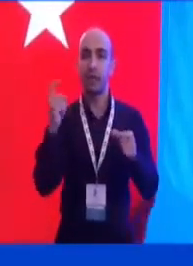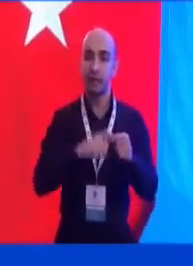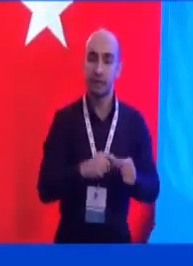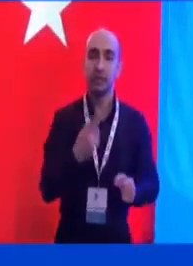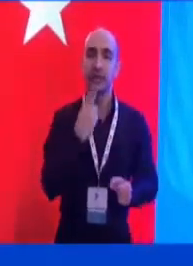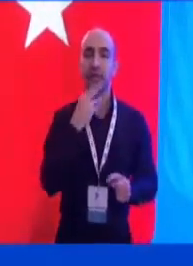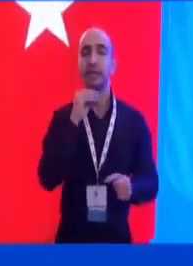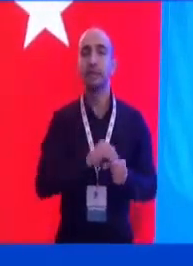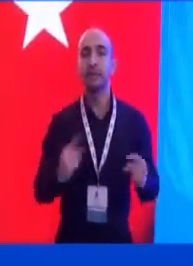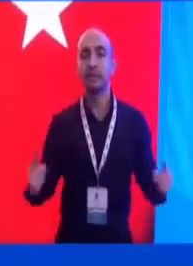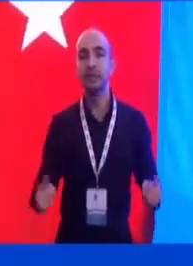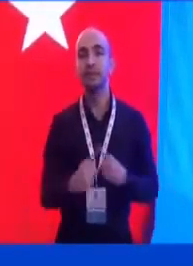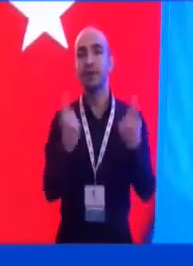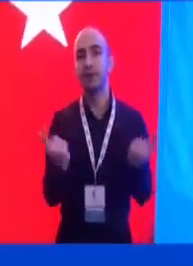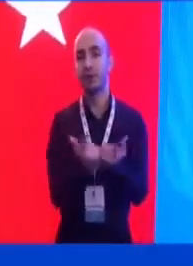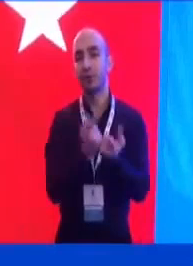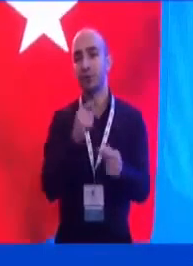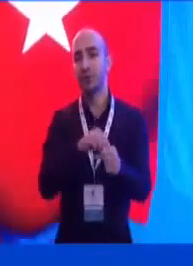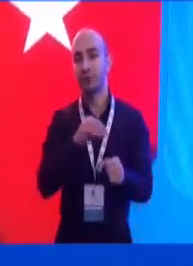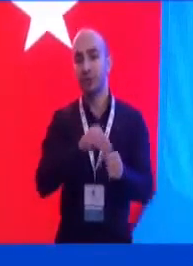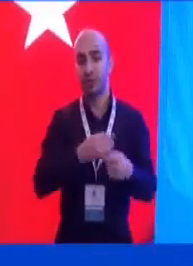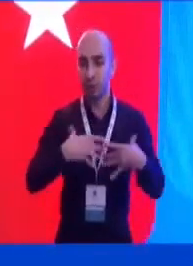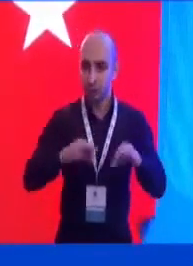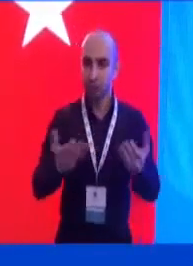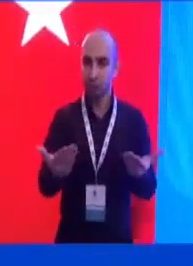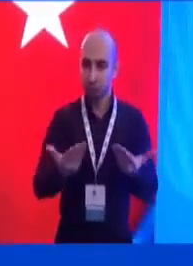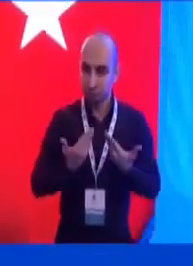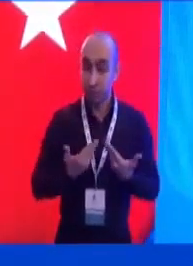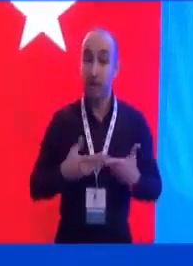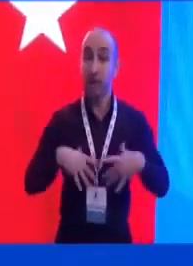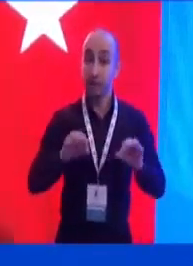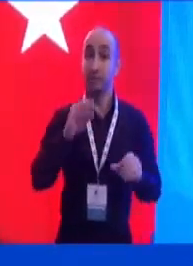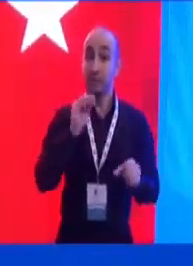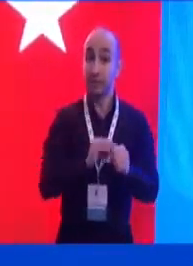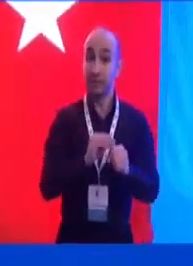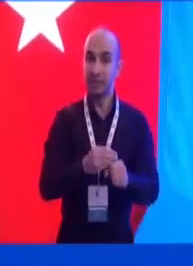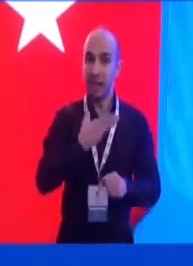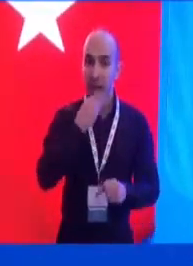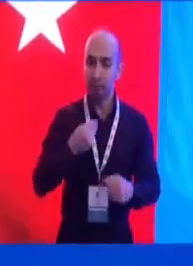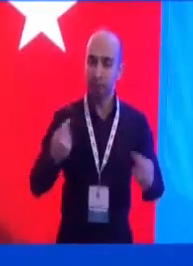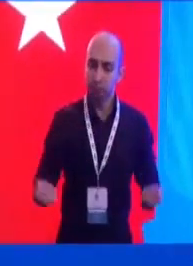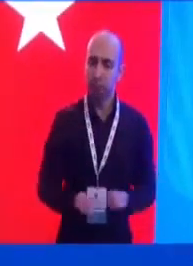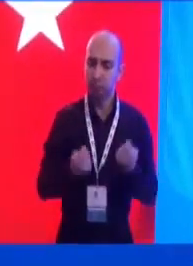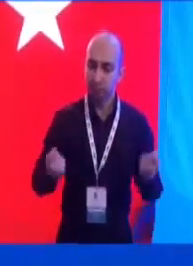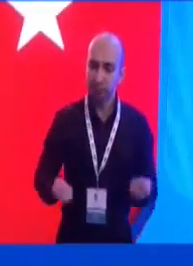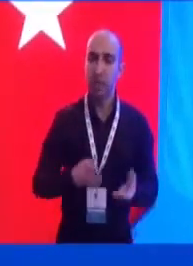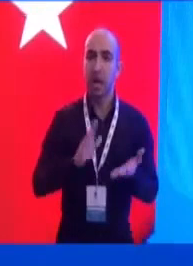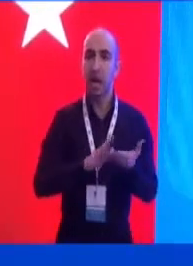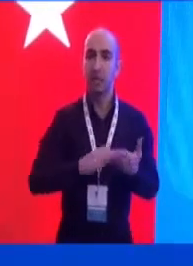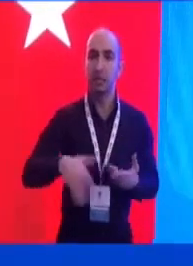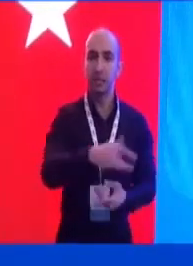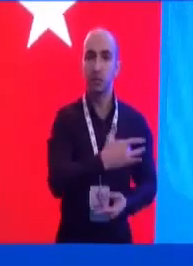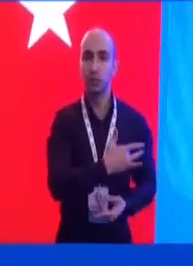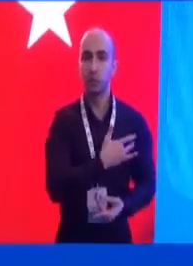diyorum. Bu zirvenin hazırlanmasında emeği geçen tüm arkadaşlarımıza